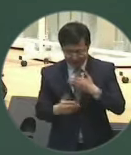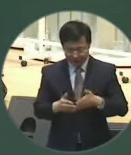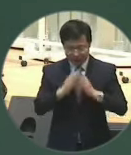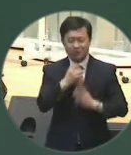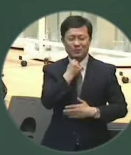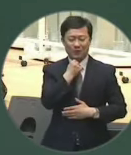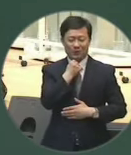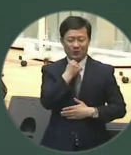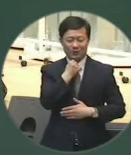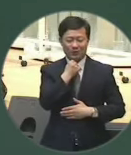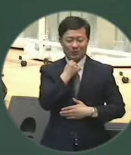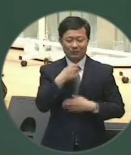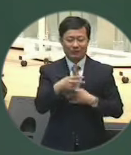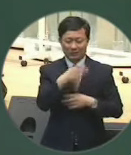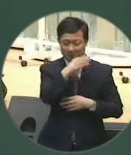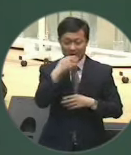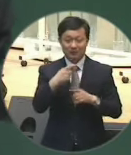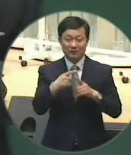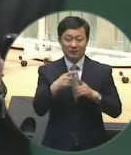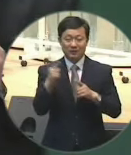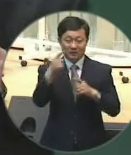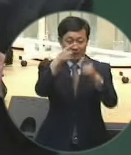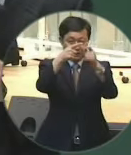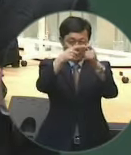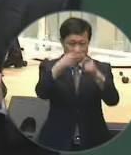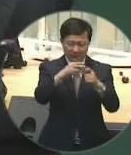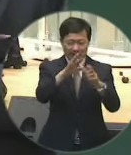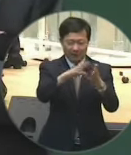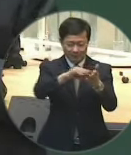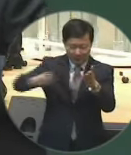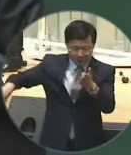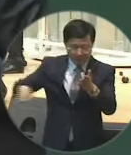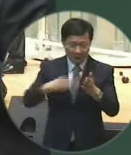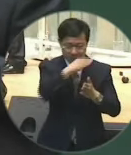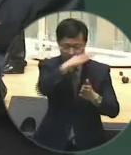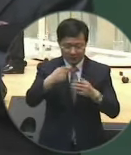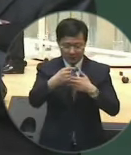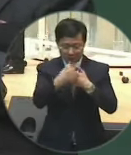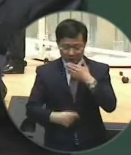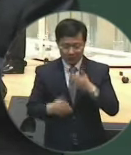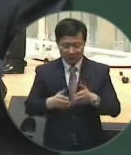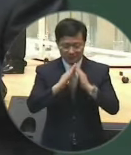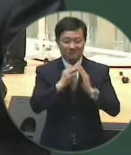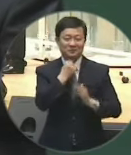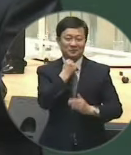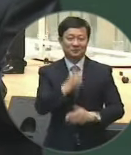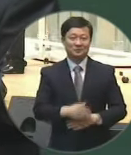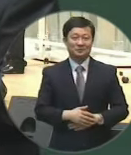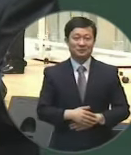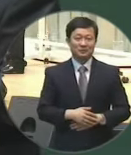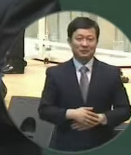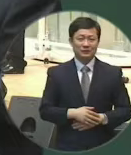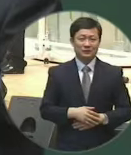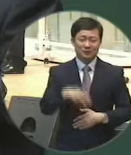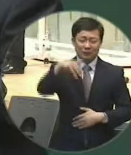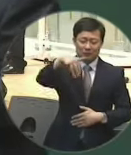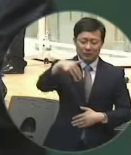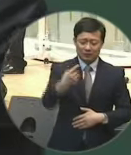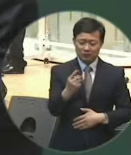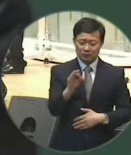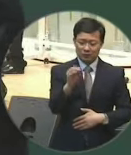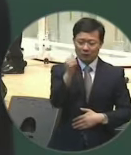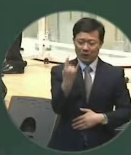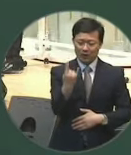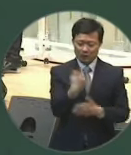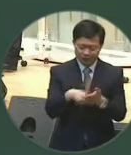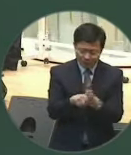계신다. God is looking for the denomination that will not fall into that kind of trap. 총회를 놓고 기도하세요. We have to really pray for